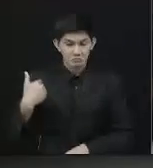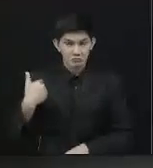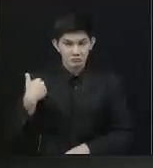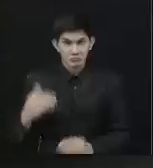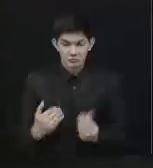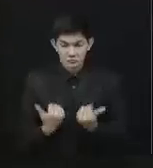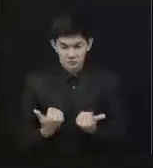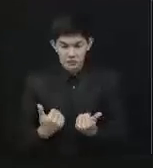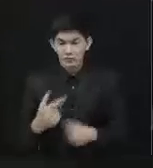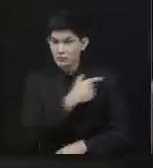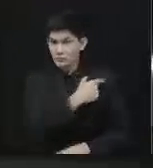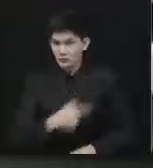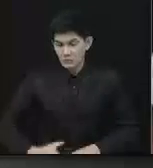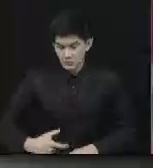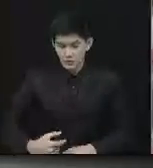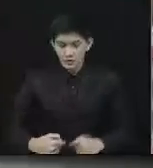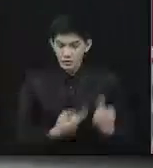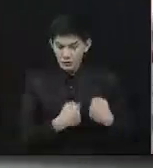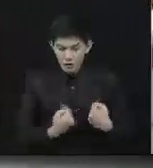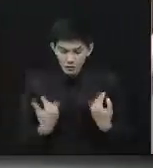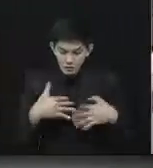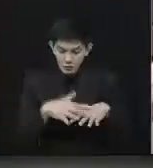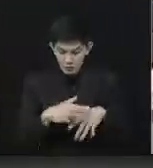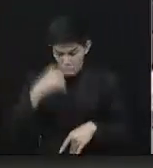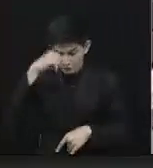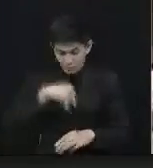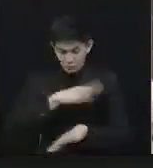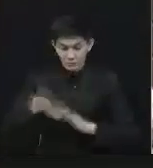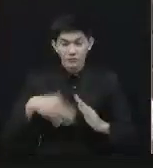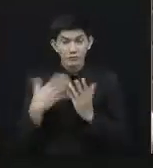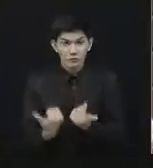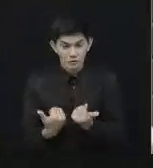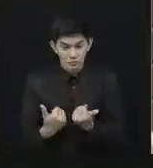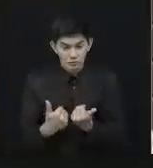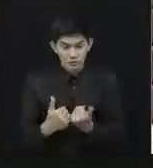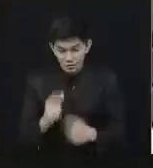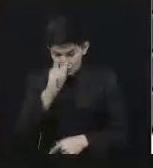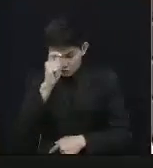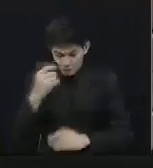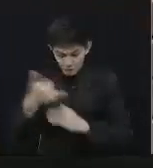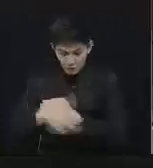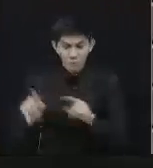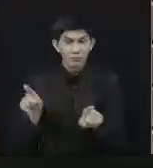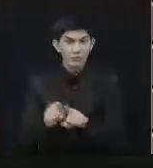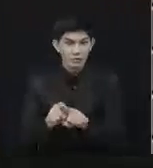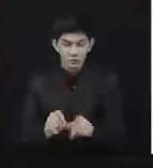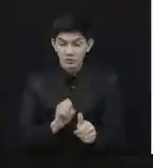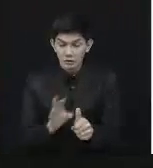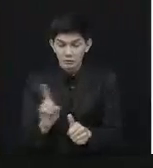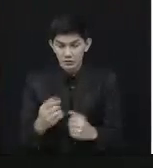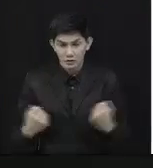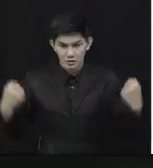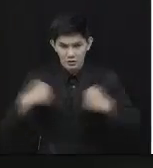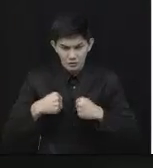เดชพระมหากษัตริย์ผู้ทรงเป็นศูนย์รวมใจของคนไทยทั้งชาติและทรงเป็นที่เทิดทูนของต่างชาติโดยแนะนำให้ส